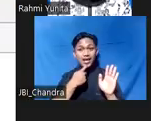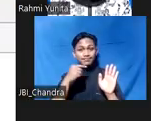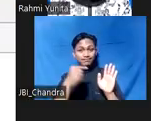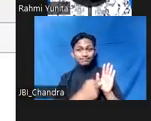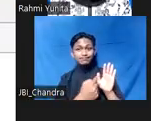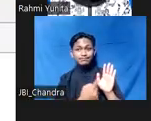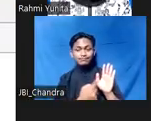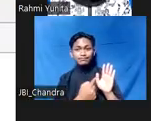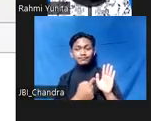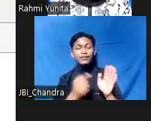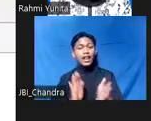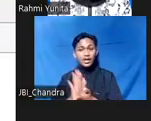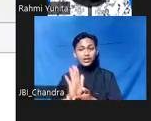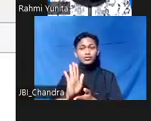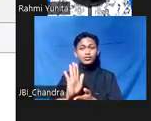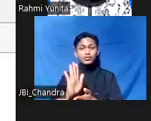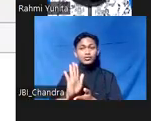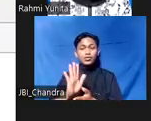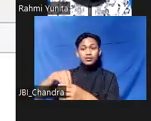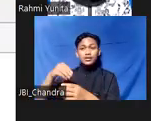langsung ke webnya saja